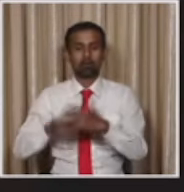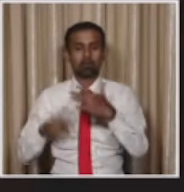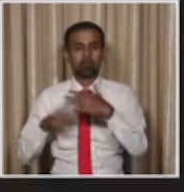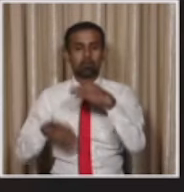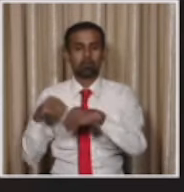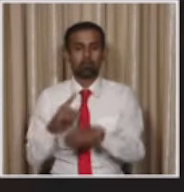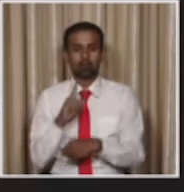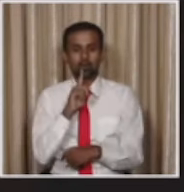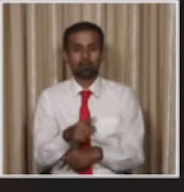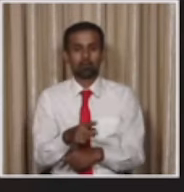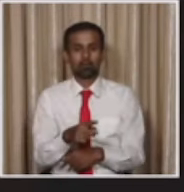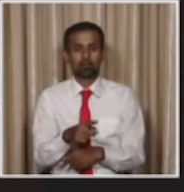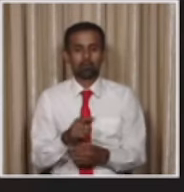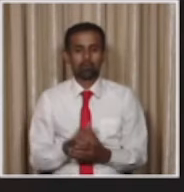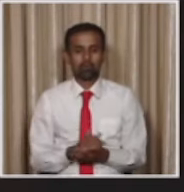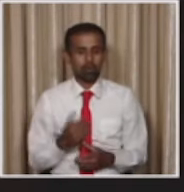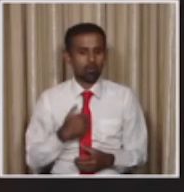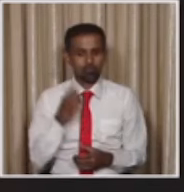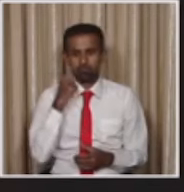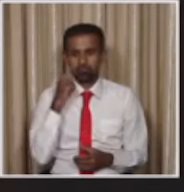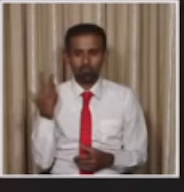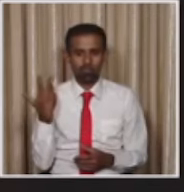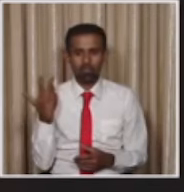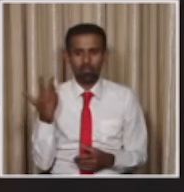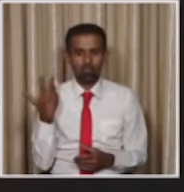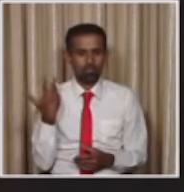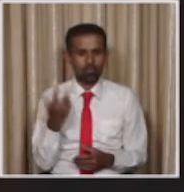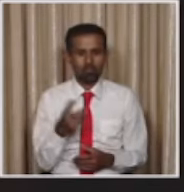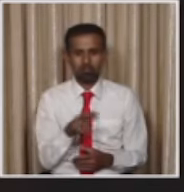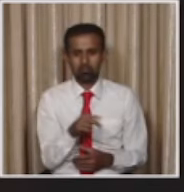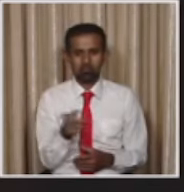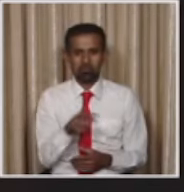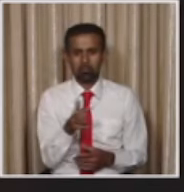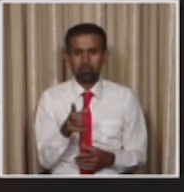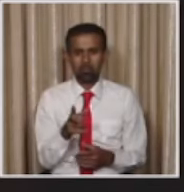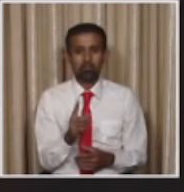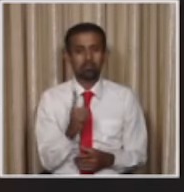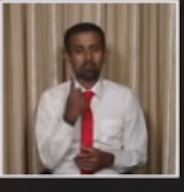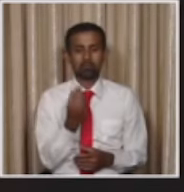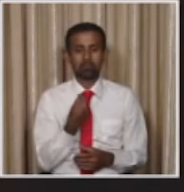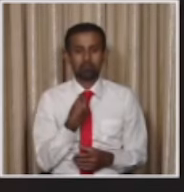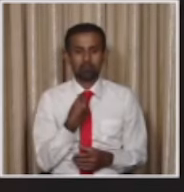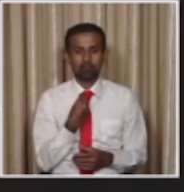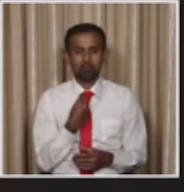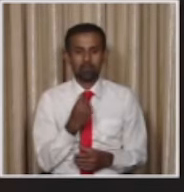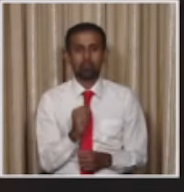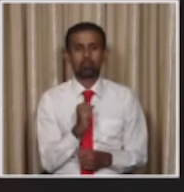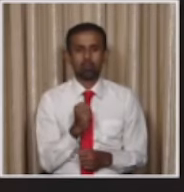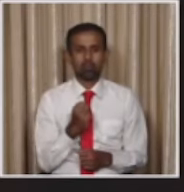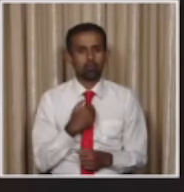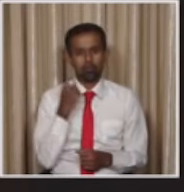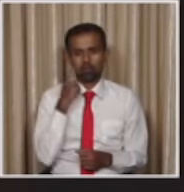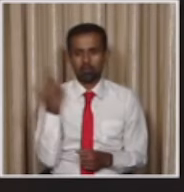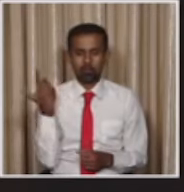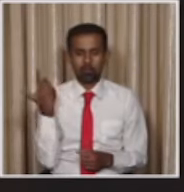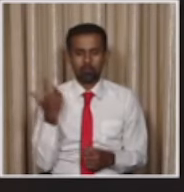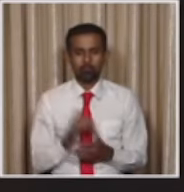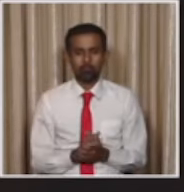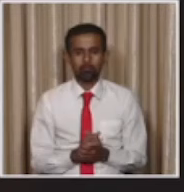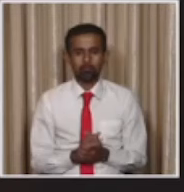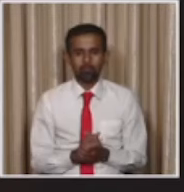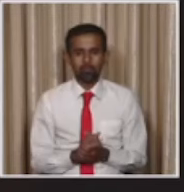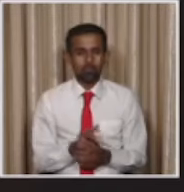ගැන කියනවා. අපි දන්නේ නැහැ මේ මොන මැතිවරණයක් ඉස්සරහට එයිද මොකක් එයිද කියන එක අපි දන්නේ නැහැ.